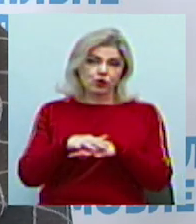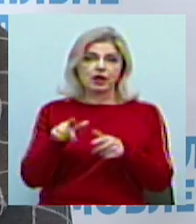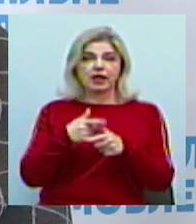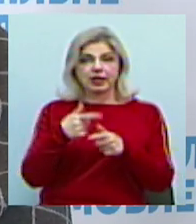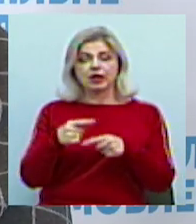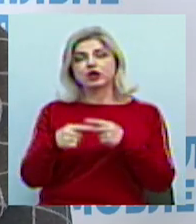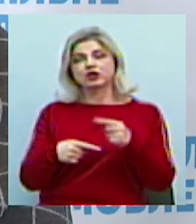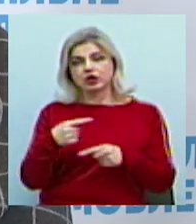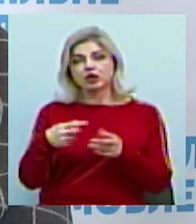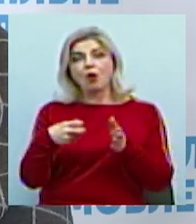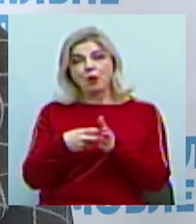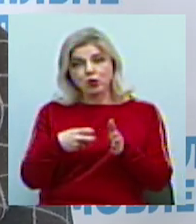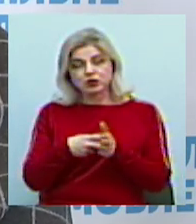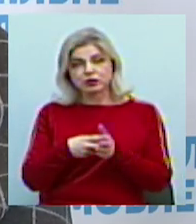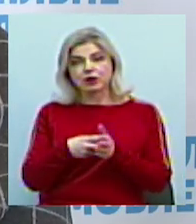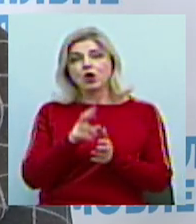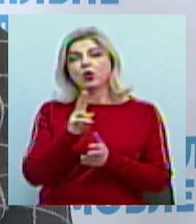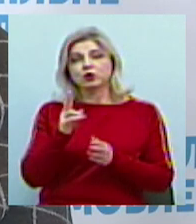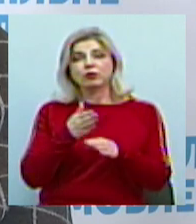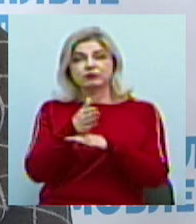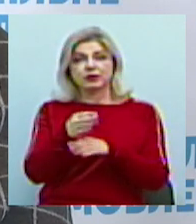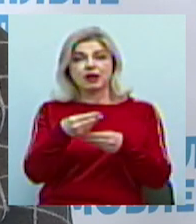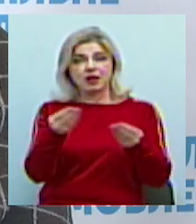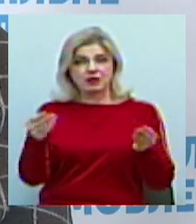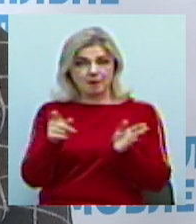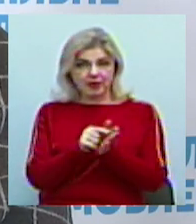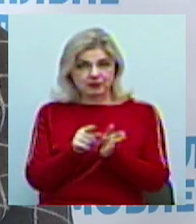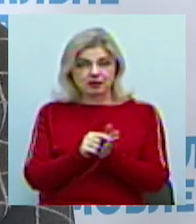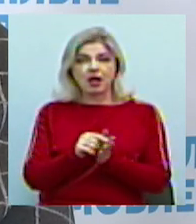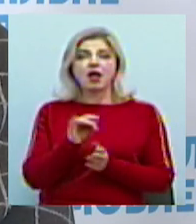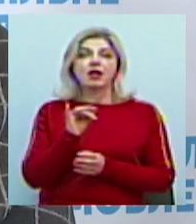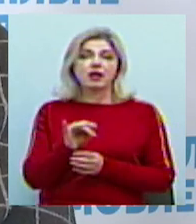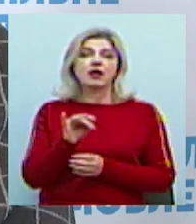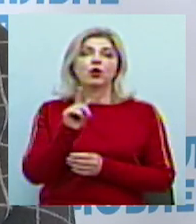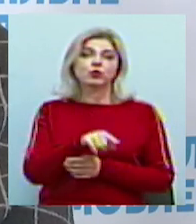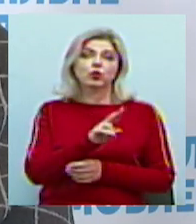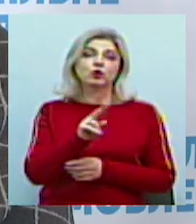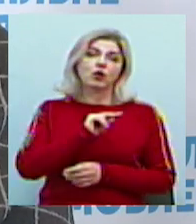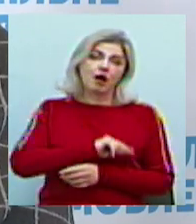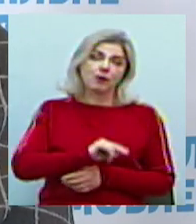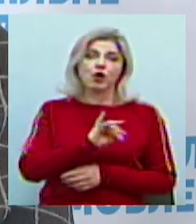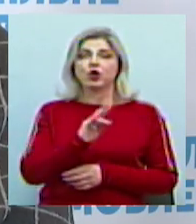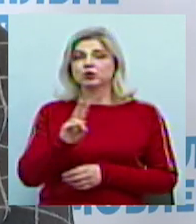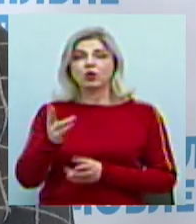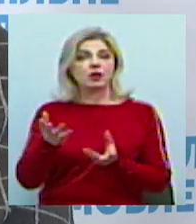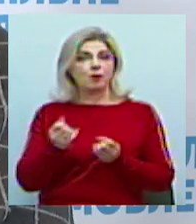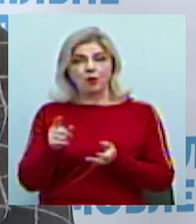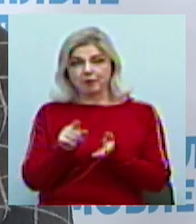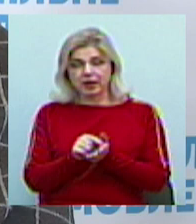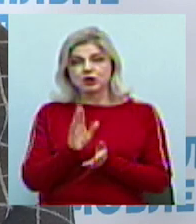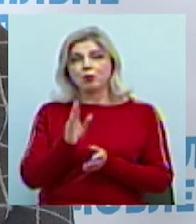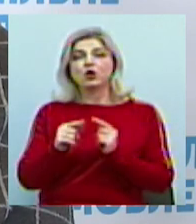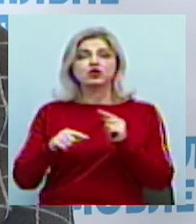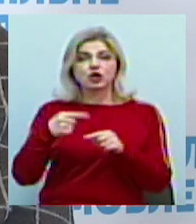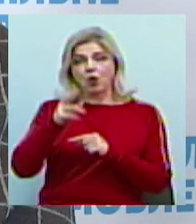через поштарів, які носять пенсію, для тих осіб, які працюючі, і для тих, які не отримують пенсію, це буде відбуватися